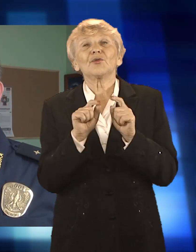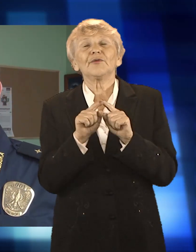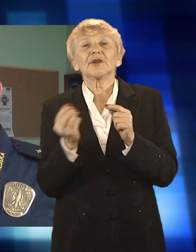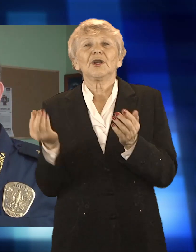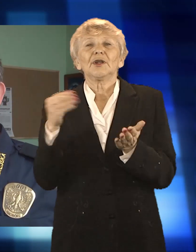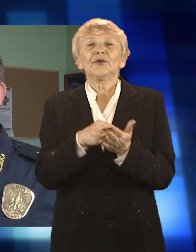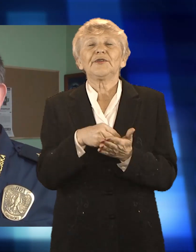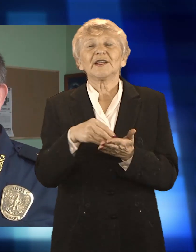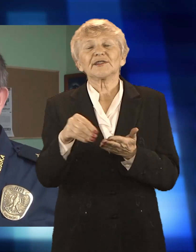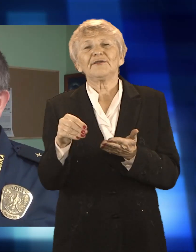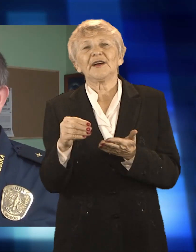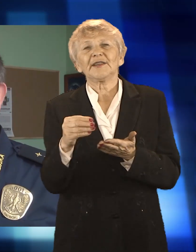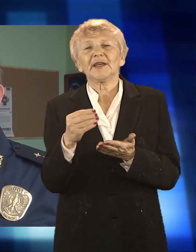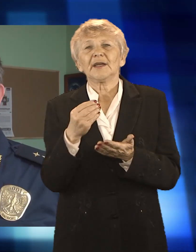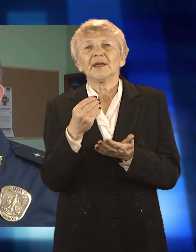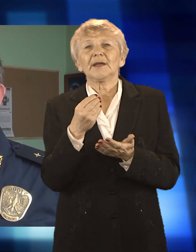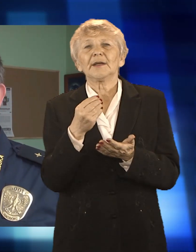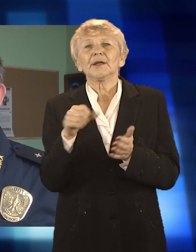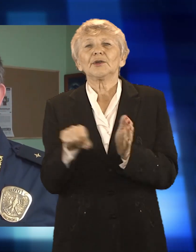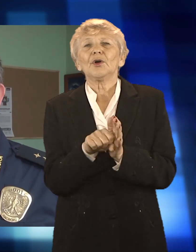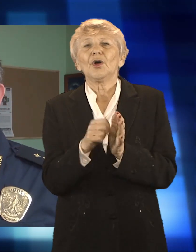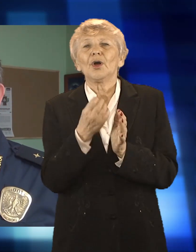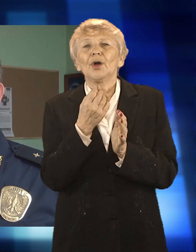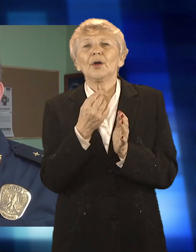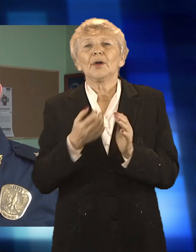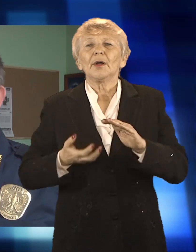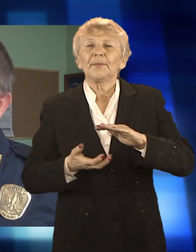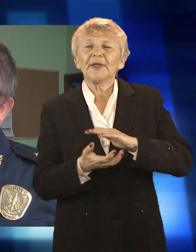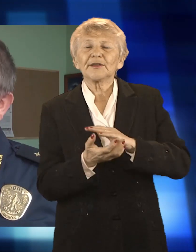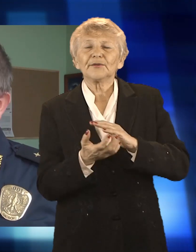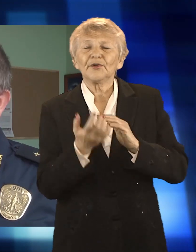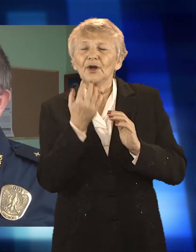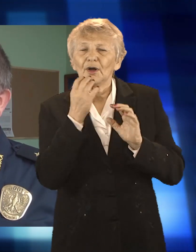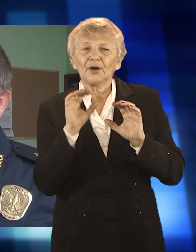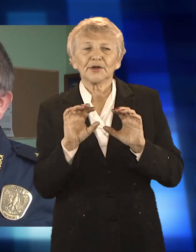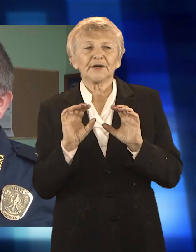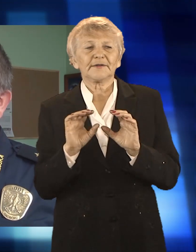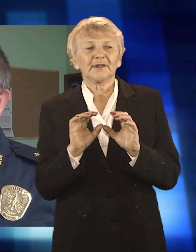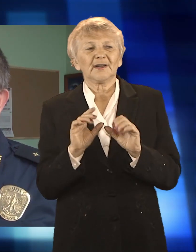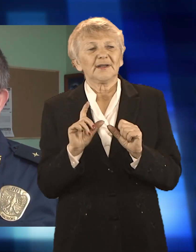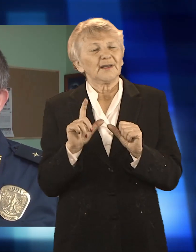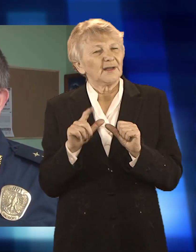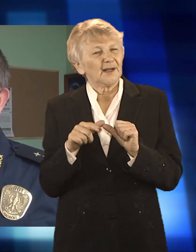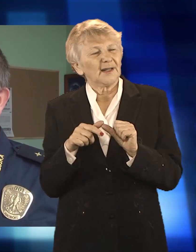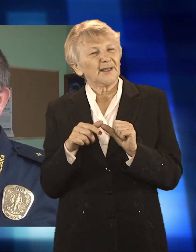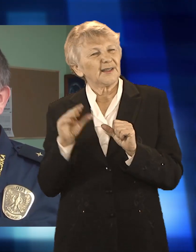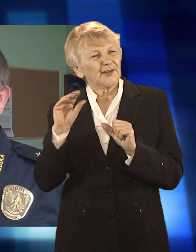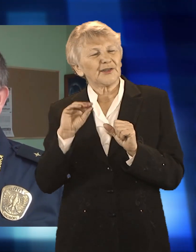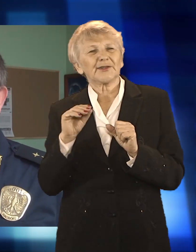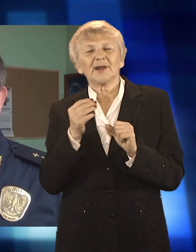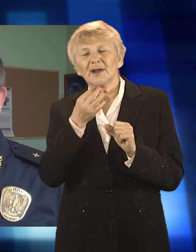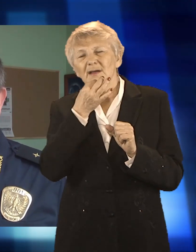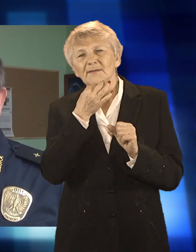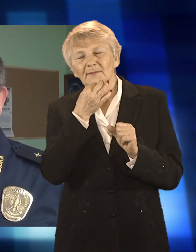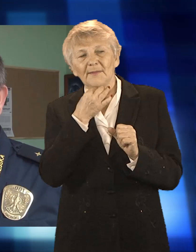ocieplenia, żeby tych najstarszych i najgorszych pieców było jak najmniej, ale jednak widać tutaj po tych zachowaniach, że ta informacja